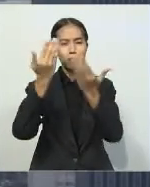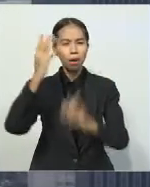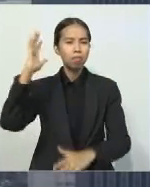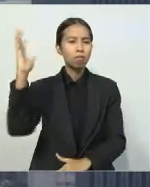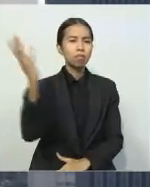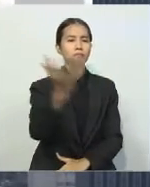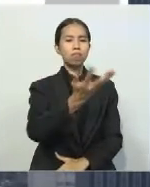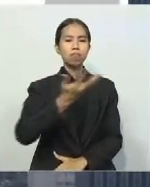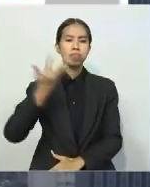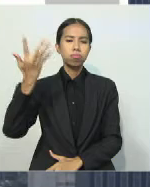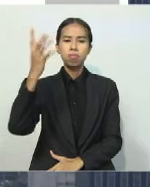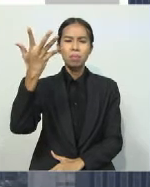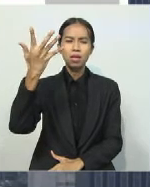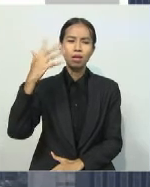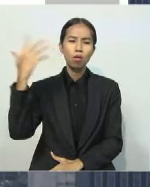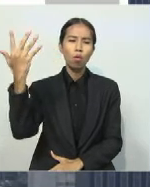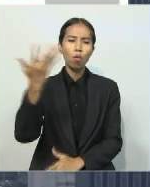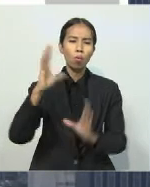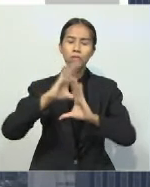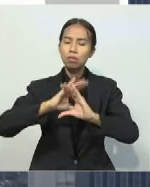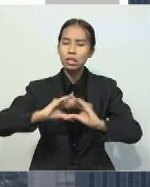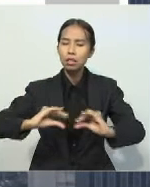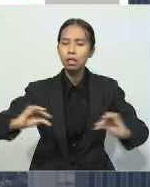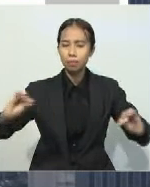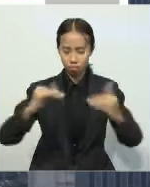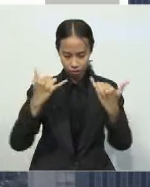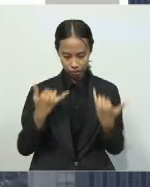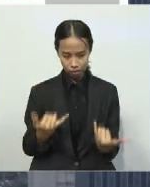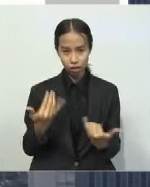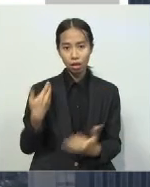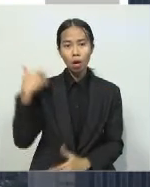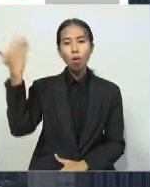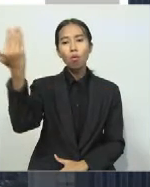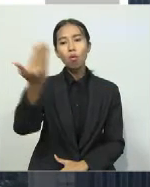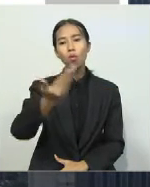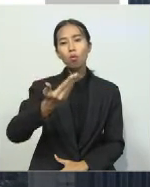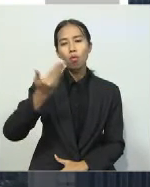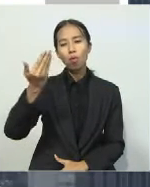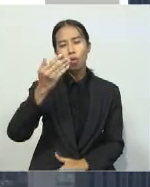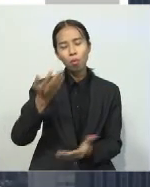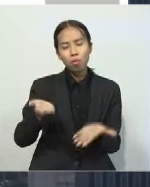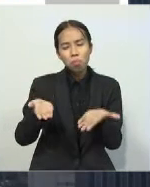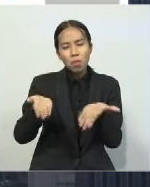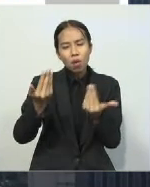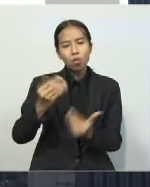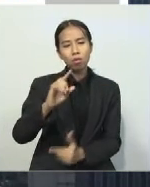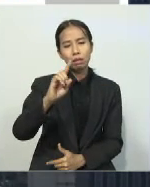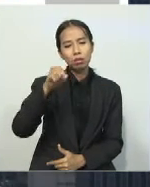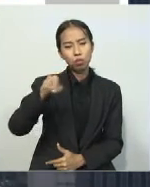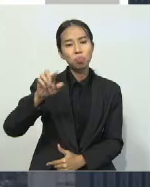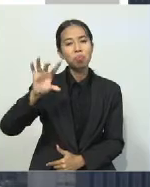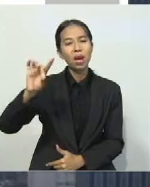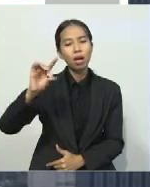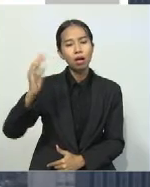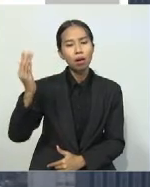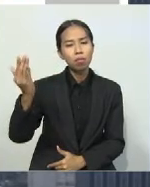ไม่ดีสภาพอากาศปิดลมสงบซึ่งก็พบว่าวันนี้นะคะความเร็วลมส่วนใหญ่เนี่ยต่ำกว่า 1.8 กิโลเม